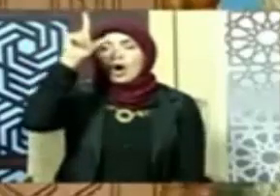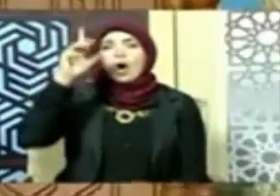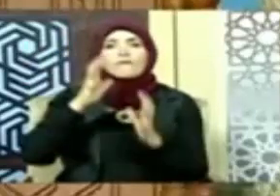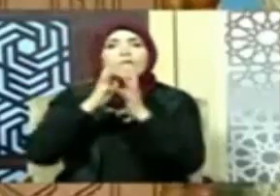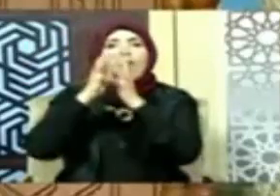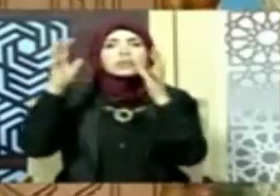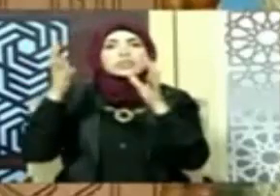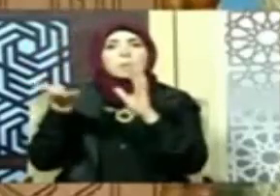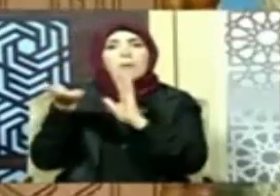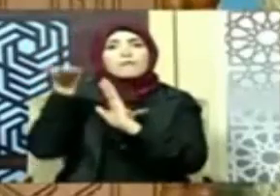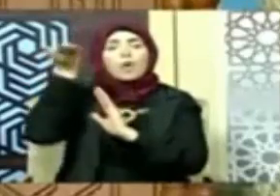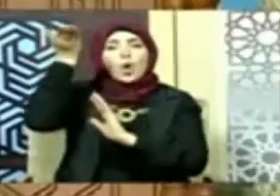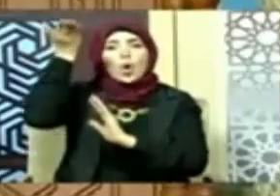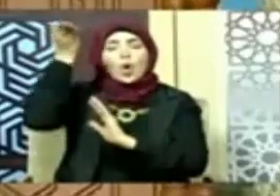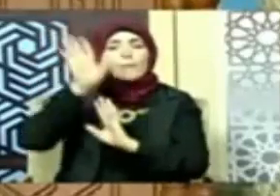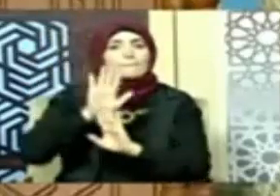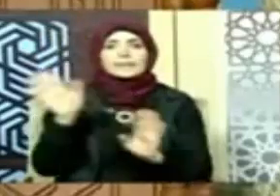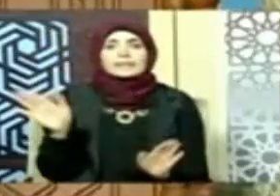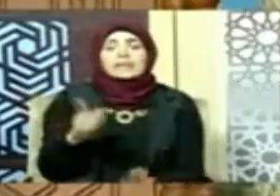وإن الكبرياء